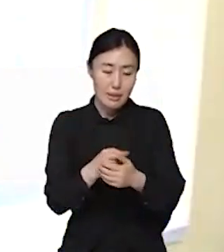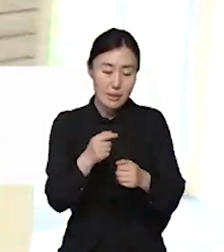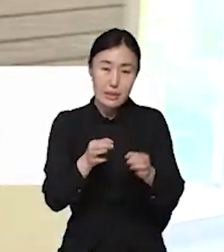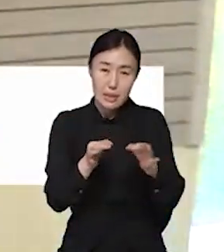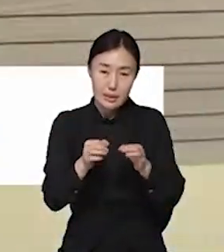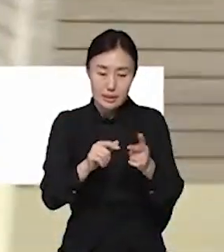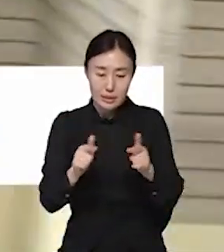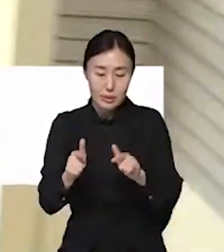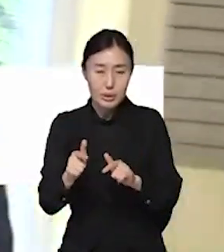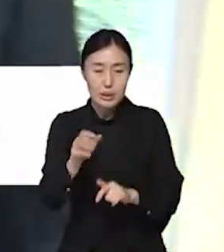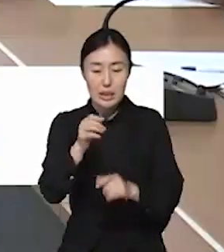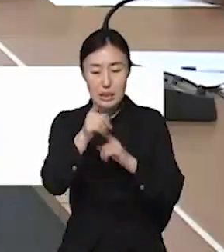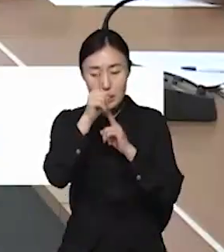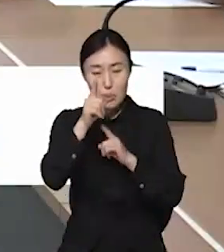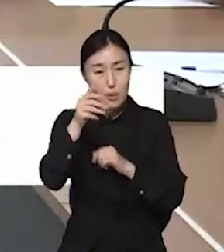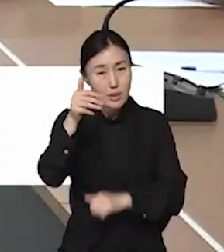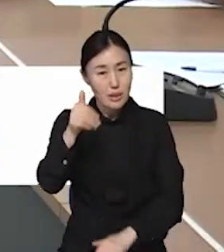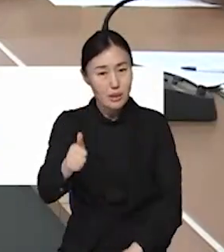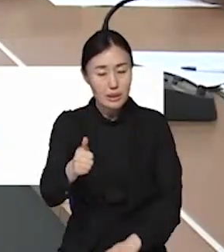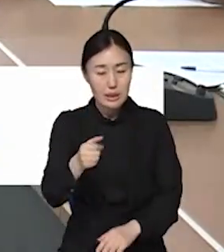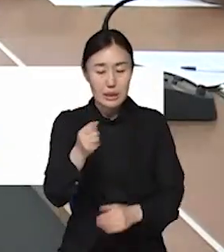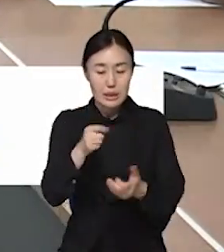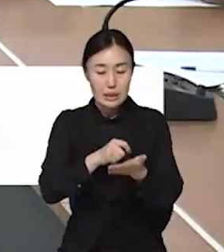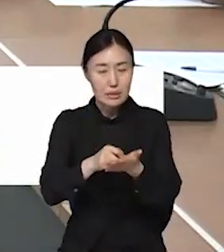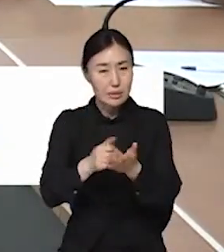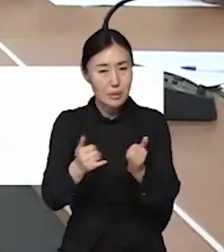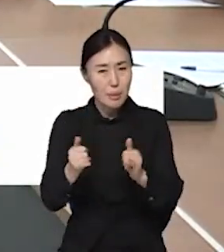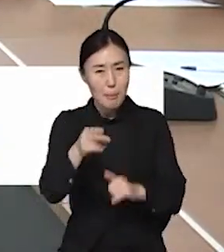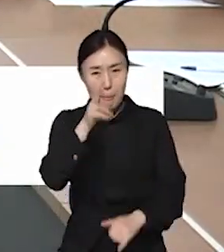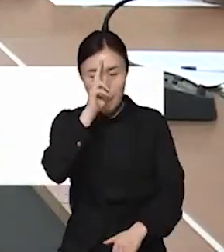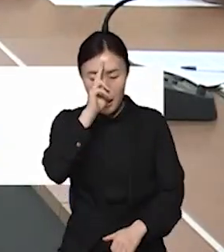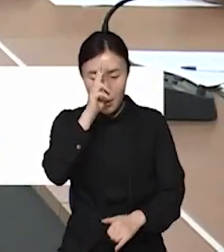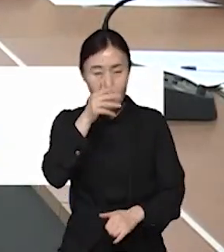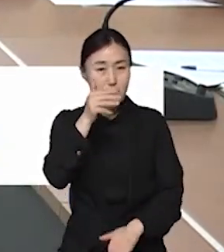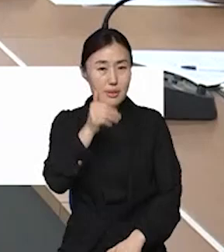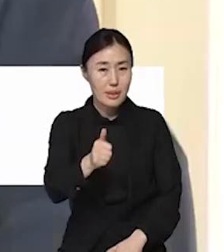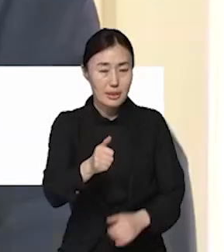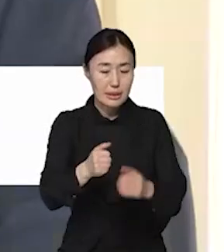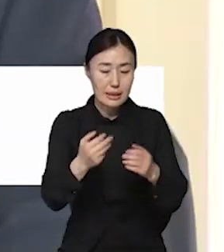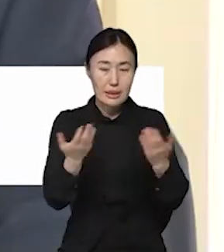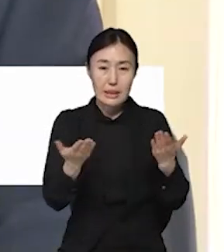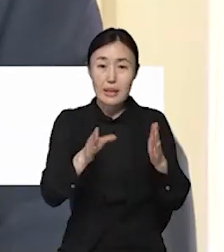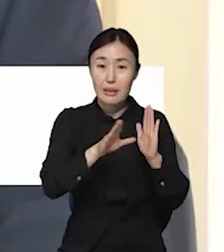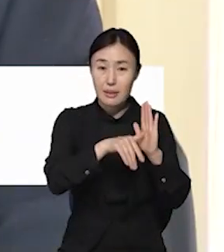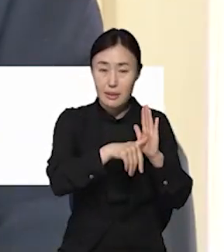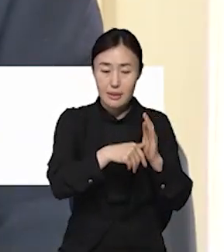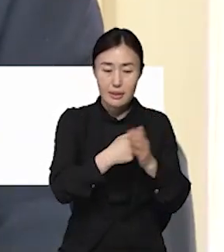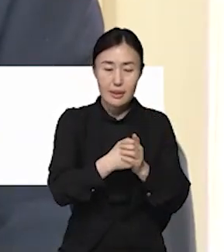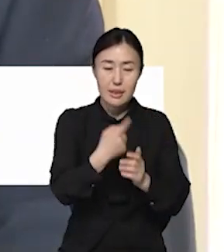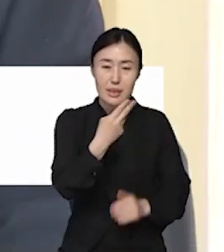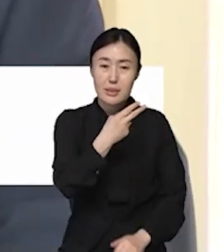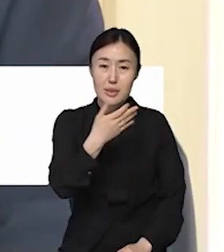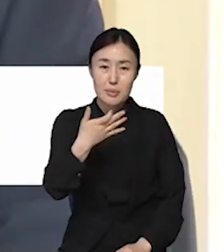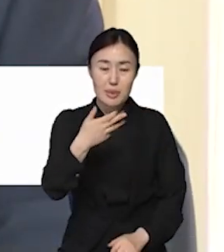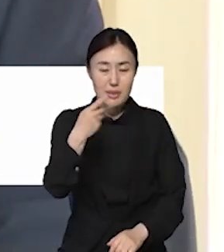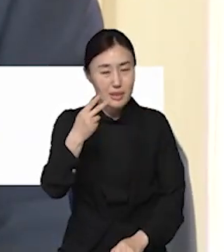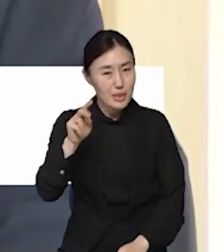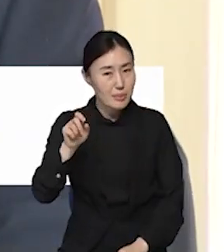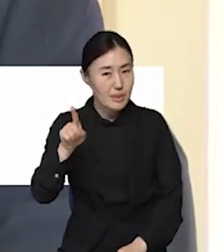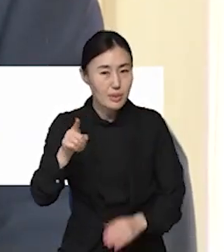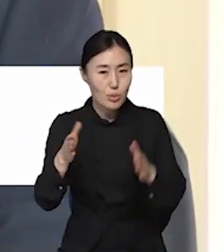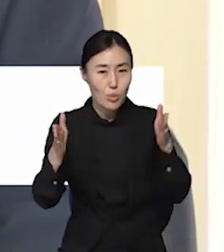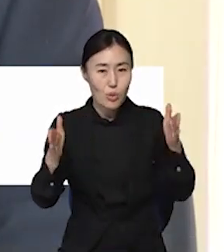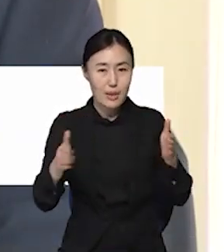여수상의 이용규 회장은 기자회견을 열고 박용화 전 회장이 재직하던 2018년에서 2021년 사이